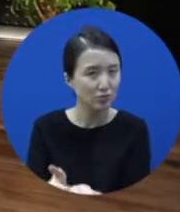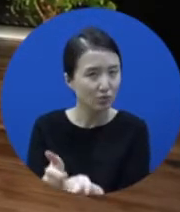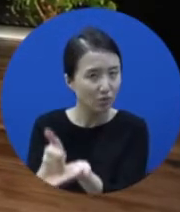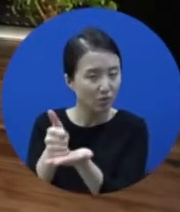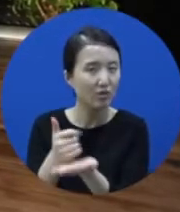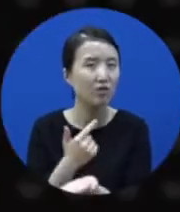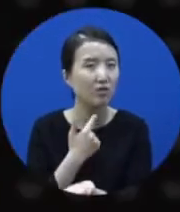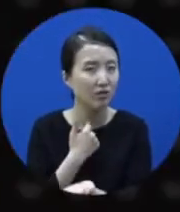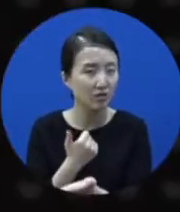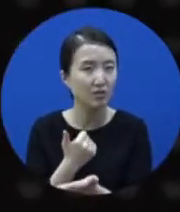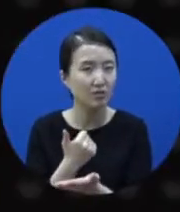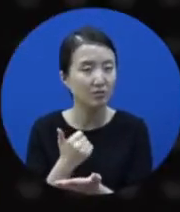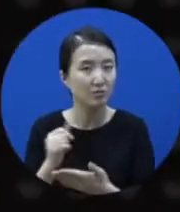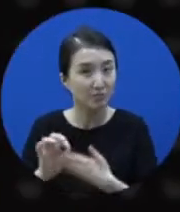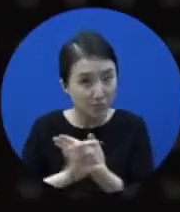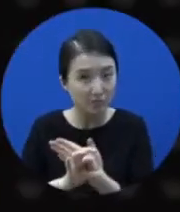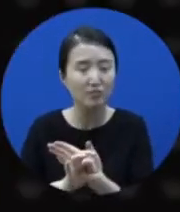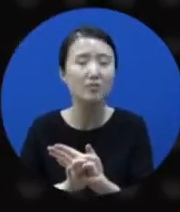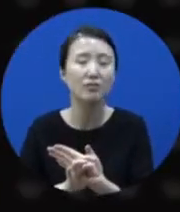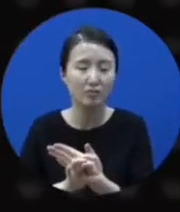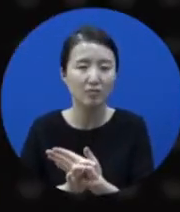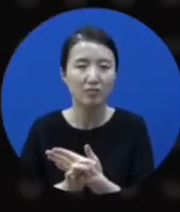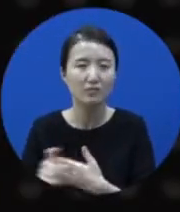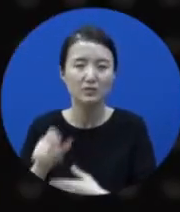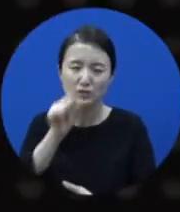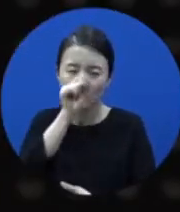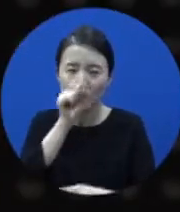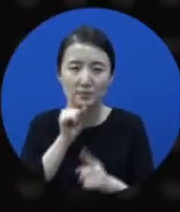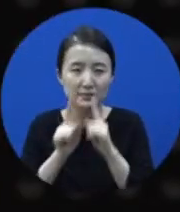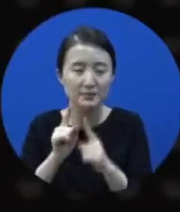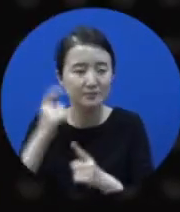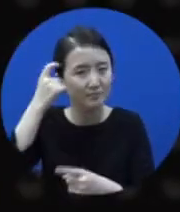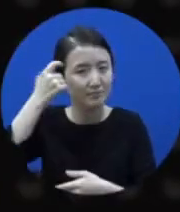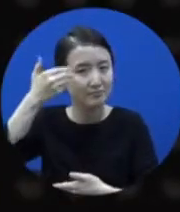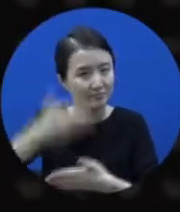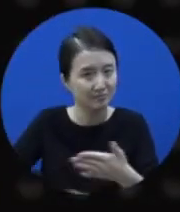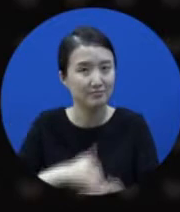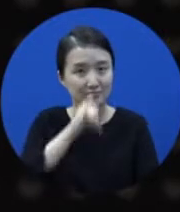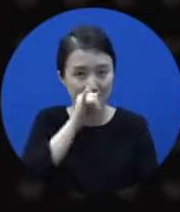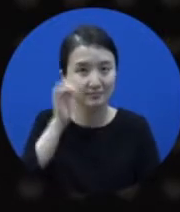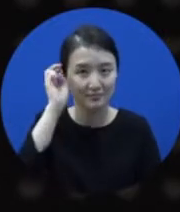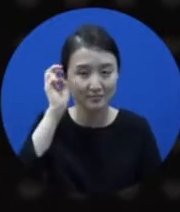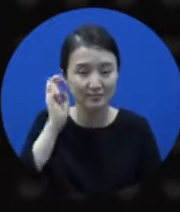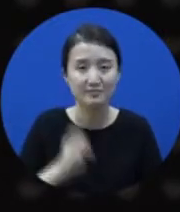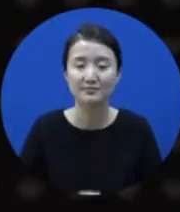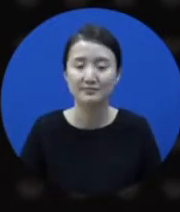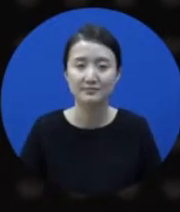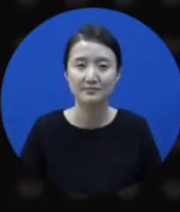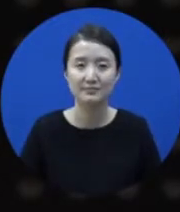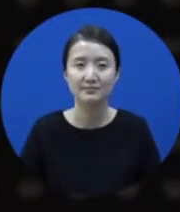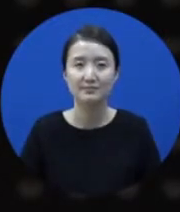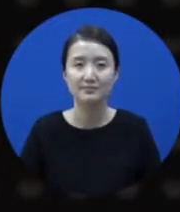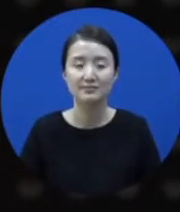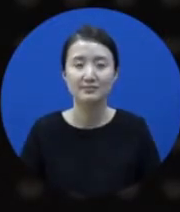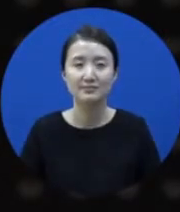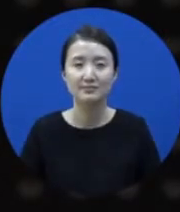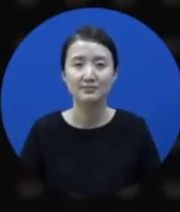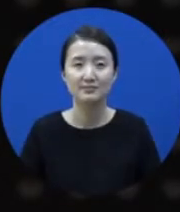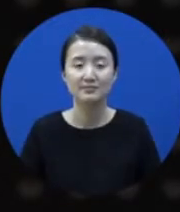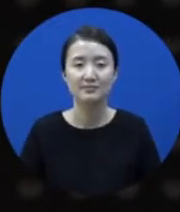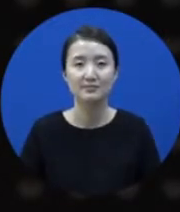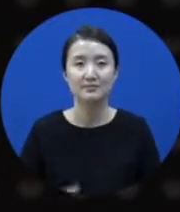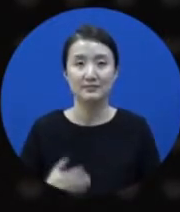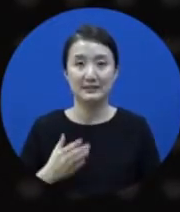겁니다. 정말 중요한 거는 나를 가장 강력하게 기억시키는 것은 나의